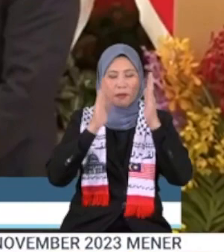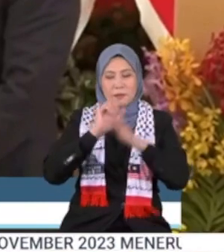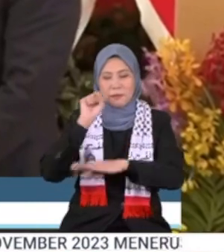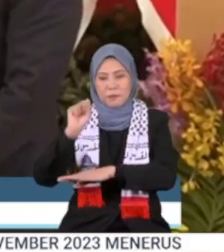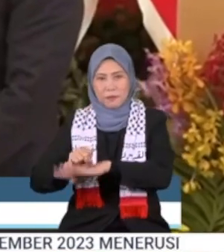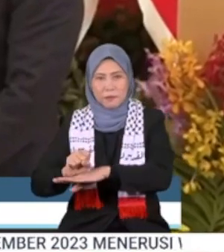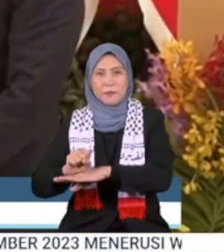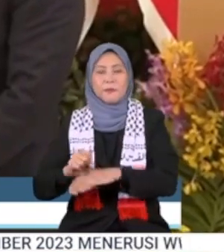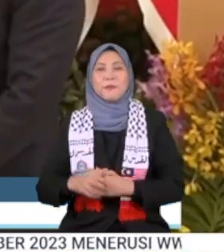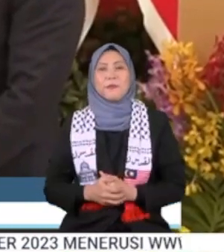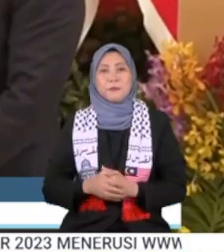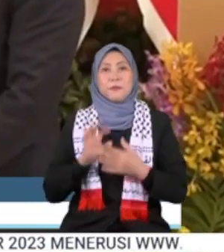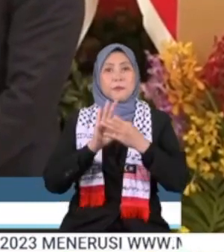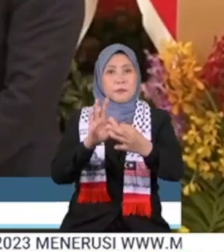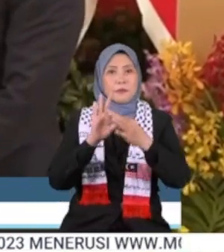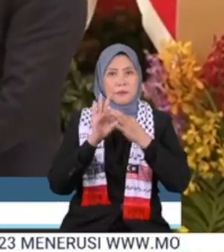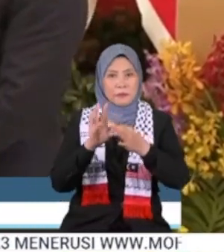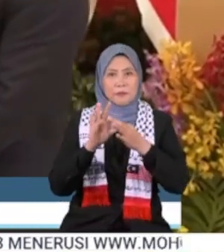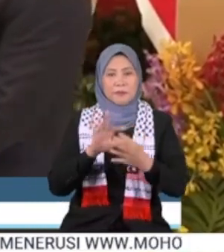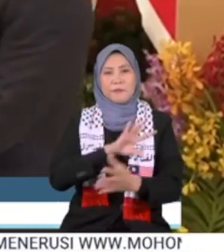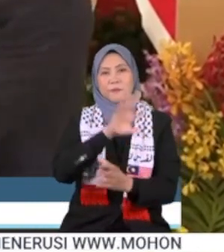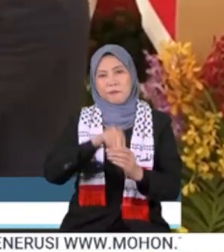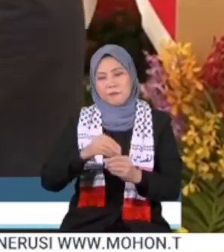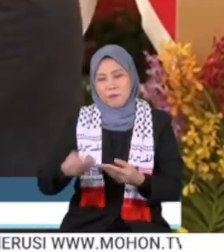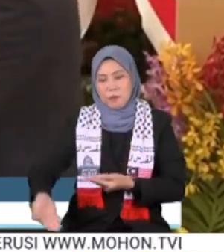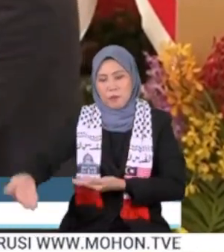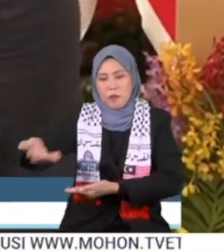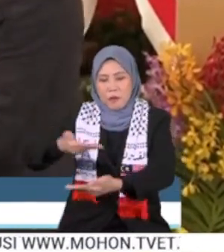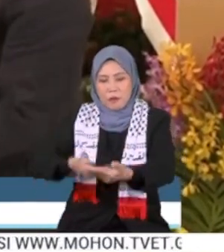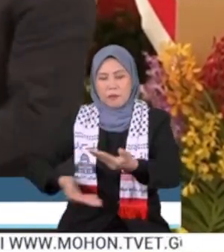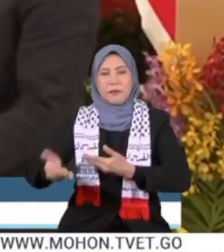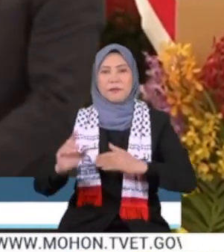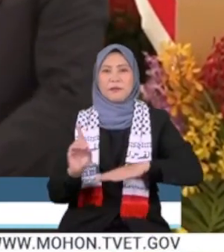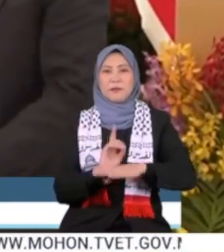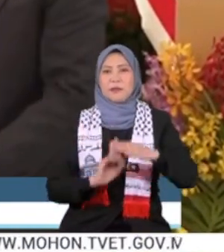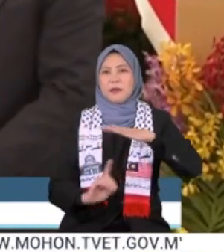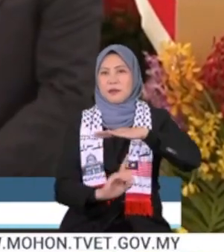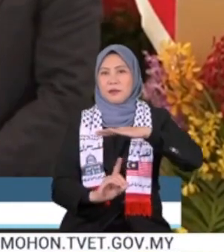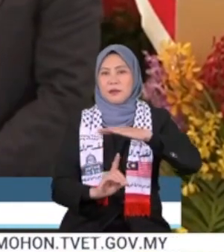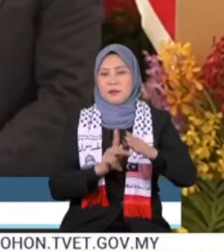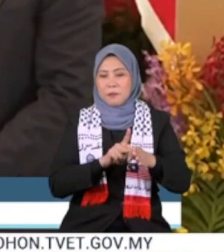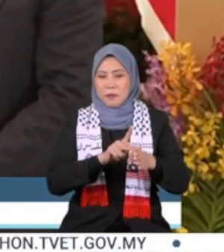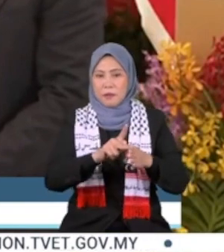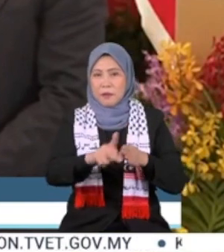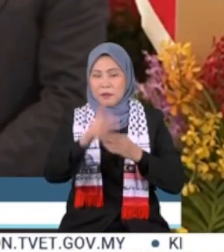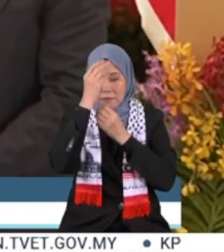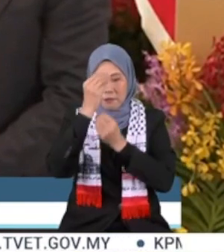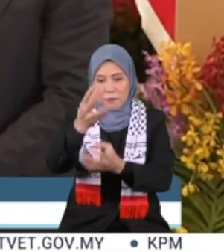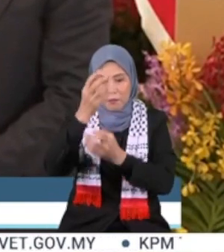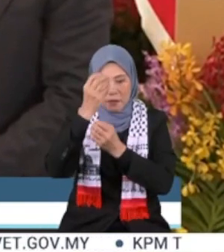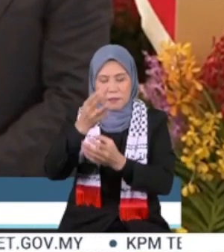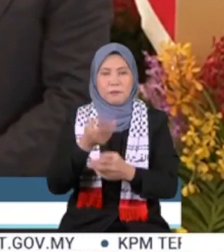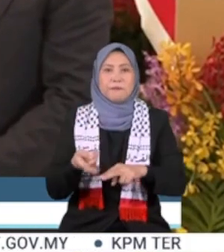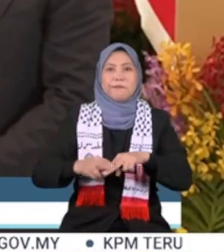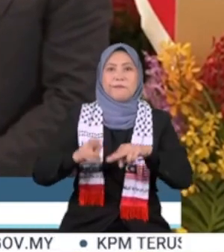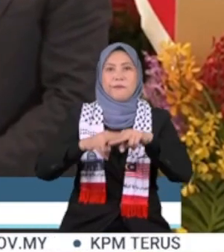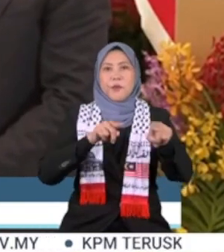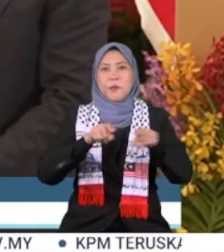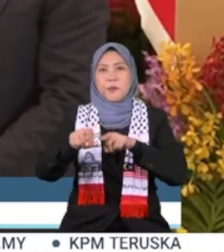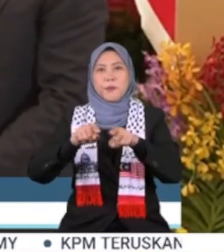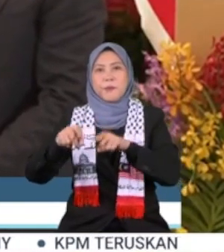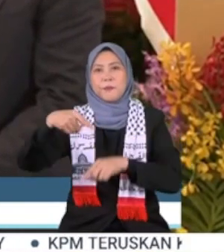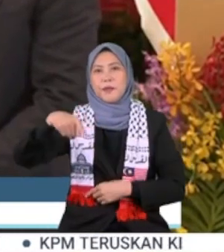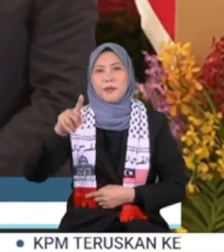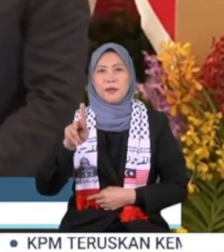dan Singapura kerjasama itu akan merangkumi pertukaran dasar kepakaran dan maklumat semuanya menjurus ke arah meningkatkan daya saing